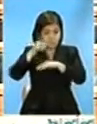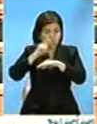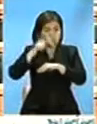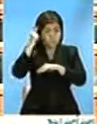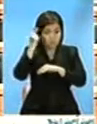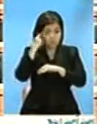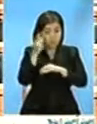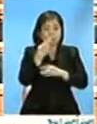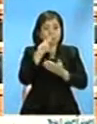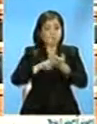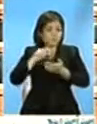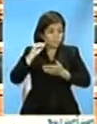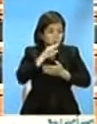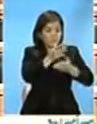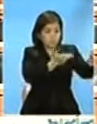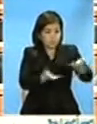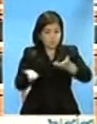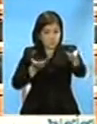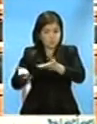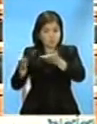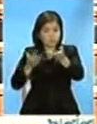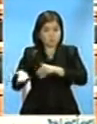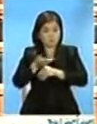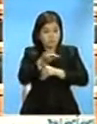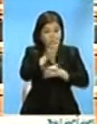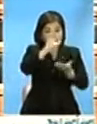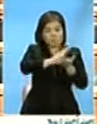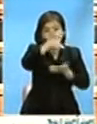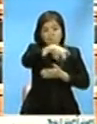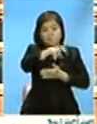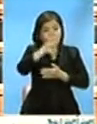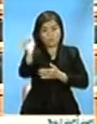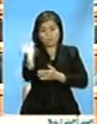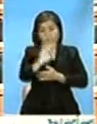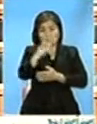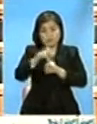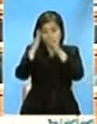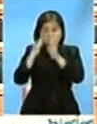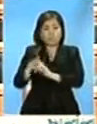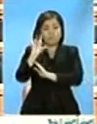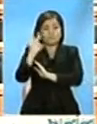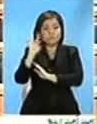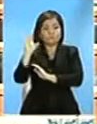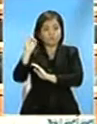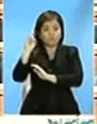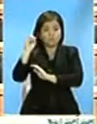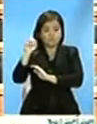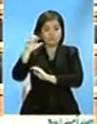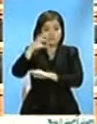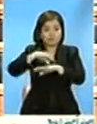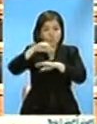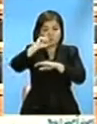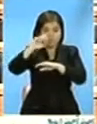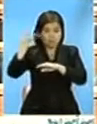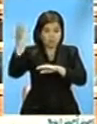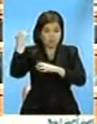ครั้งไม่เคยได้ใช้งบของวุฒิสภานะครับเราเข้าสภาไม่ได้เพราะเรามี180คนครับจ